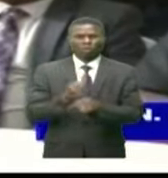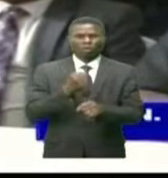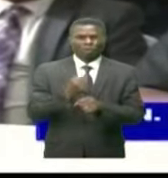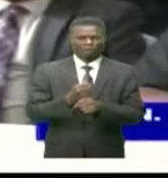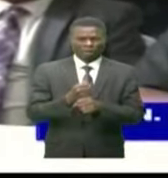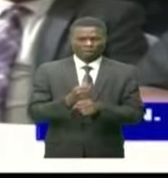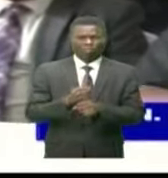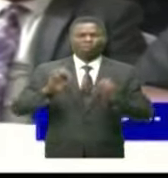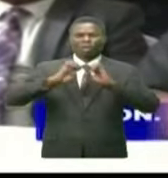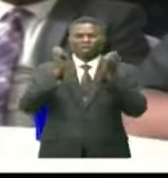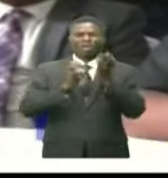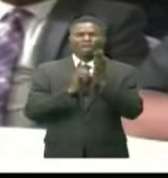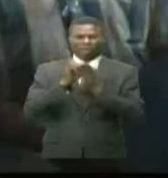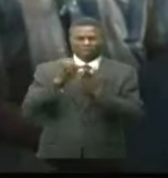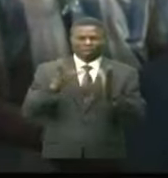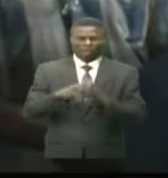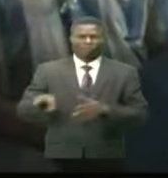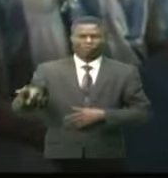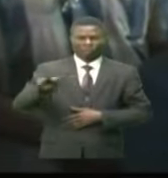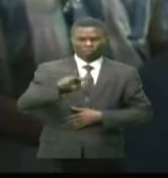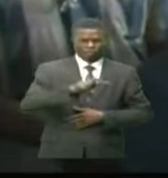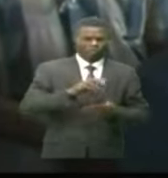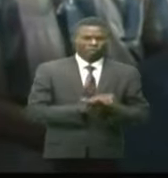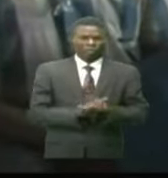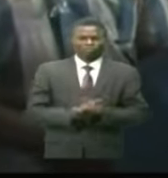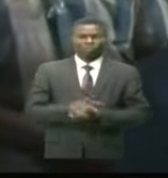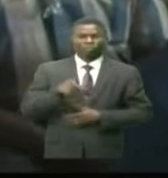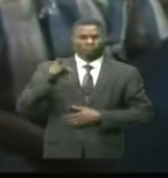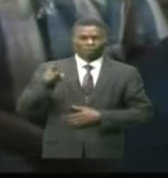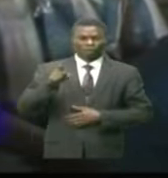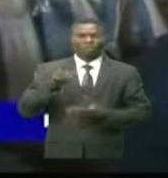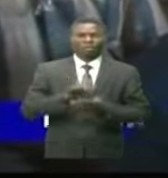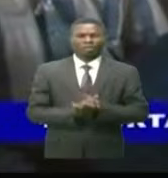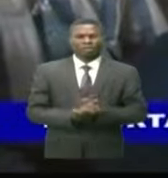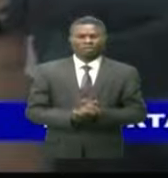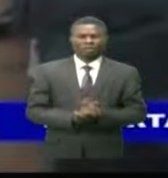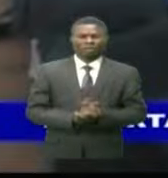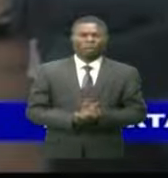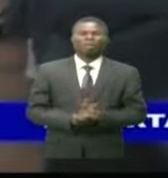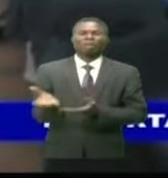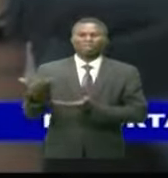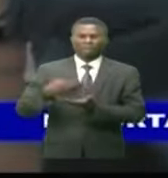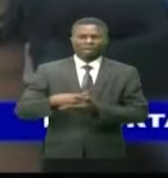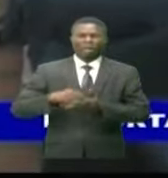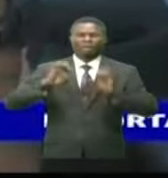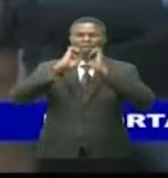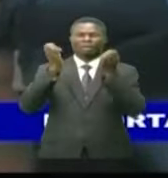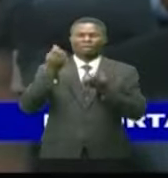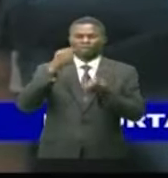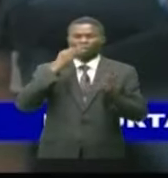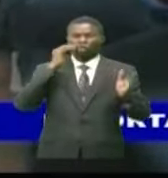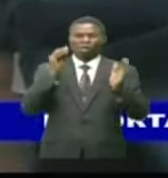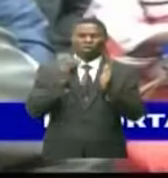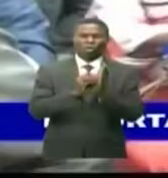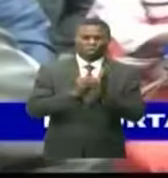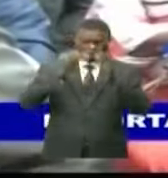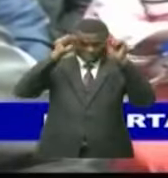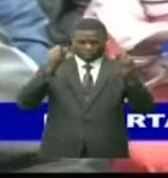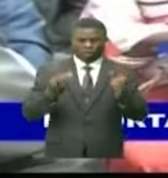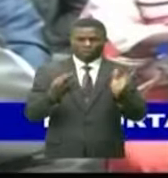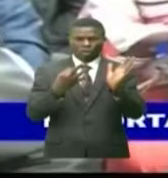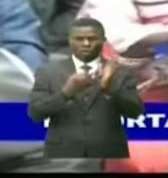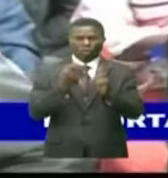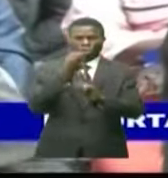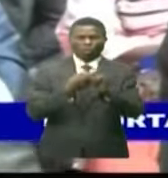MIBA ensemble avec vous. Disons que Jean-Charles Okoto Lolakombe revient à la minière de Bakwanga par ordonnance présidentielle du 8